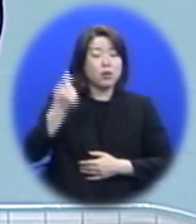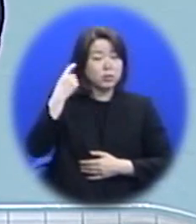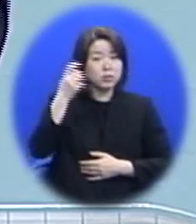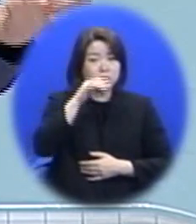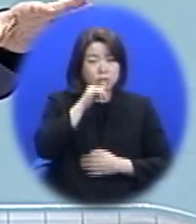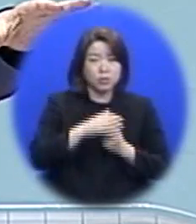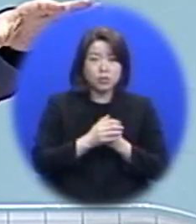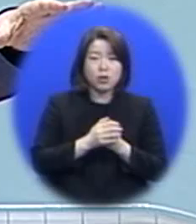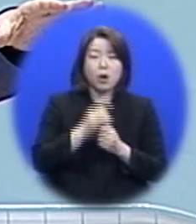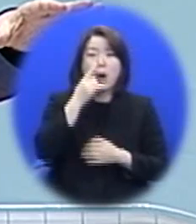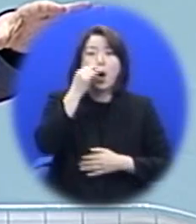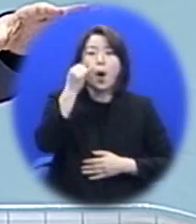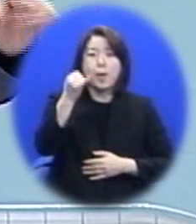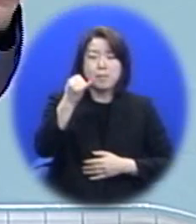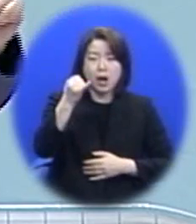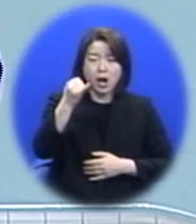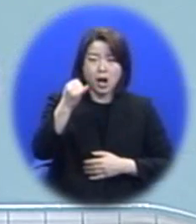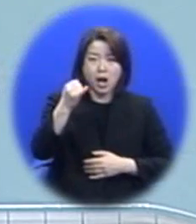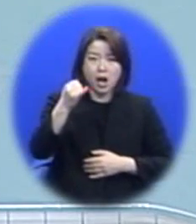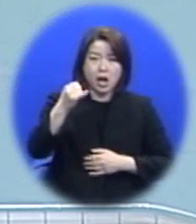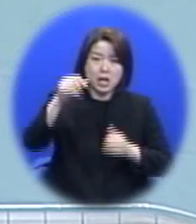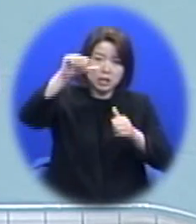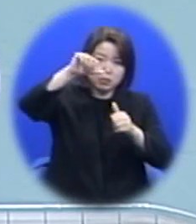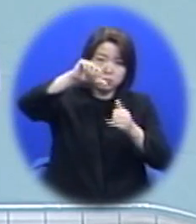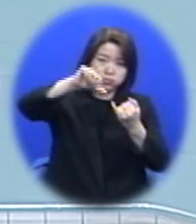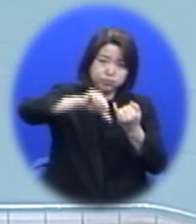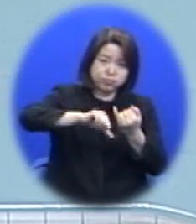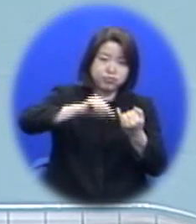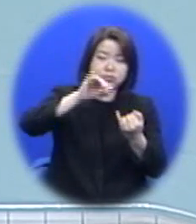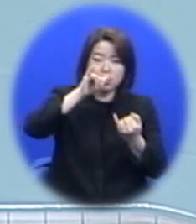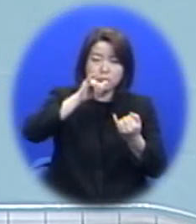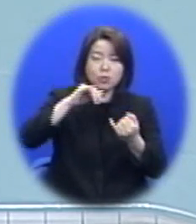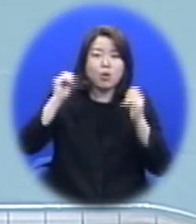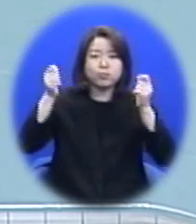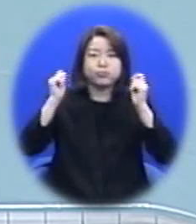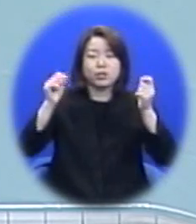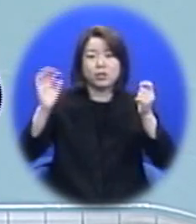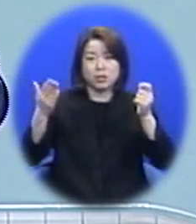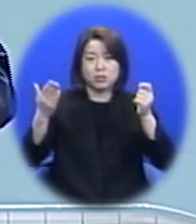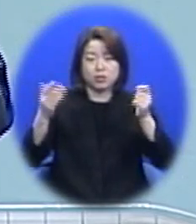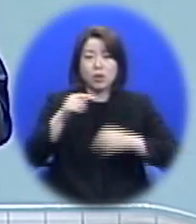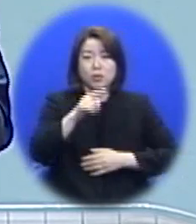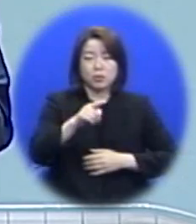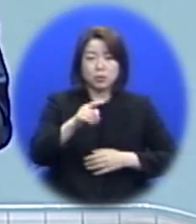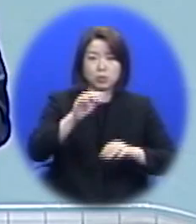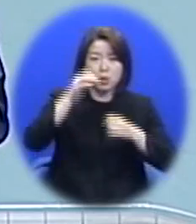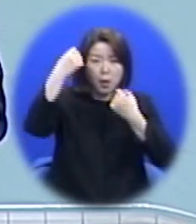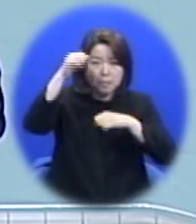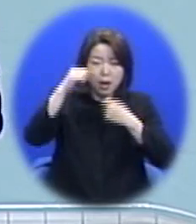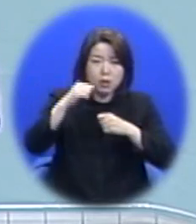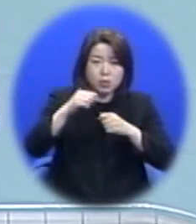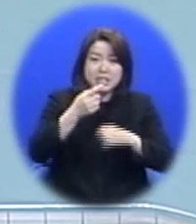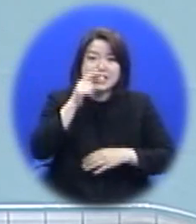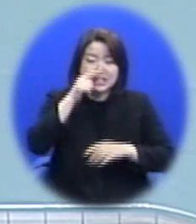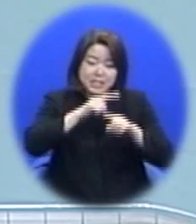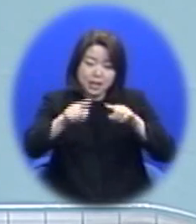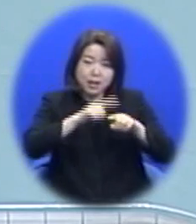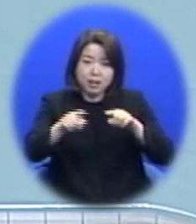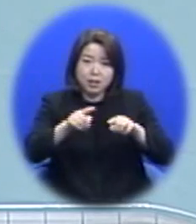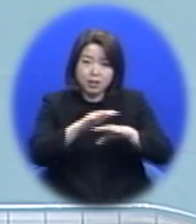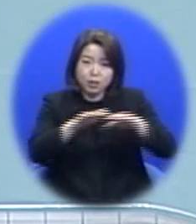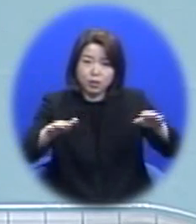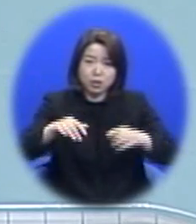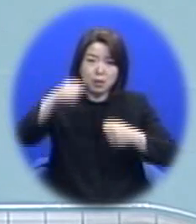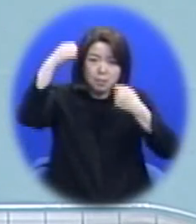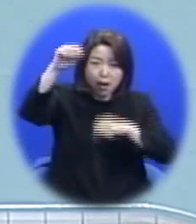엄마가 신내림을 받고 무당이 됐다는 겁니다. 그것도 맨발로 작두를 타는